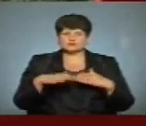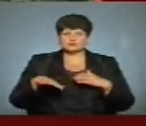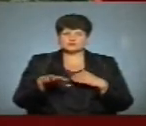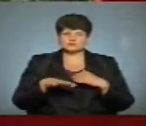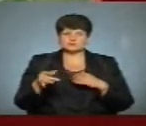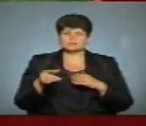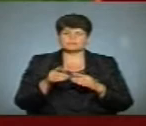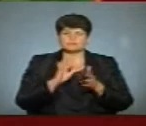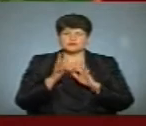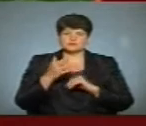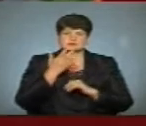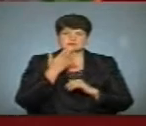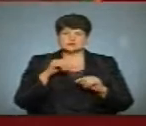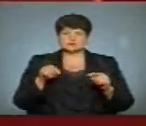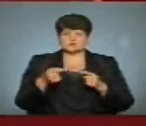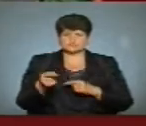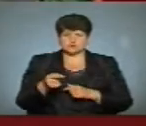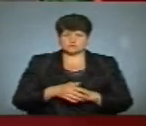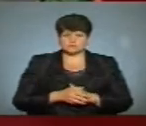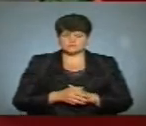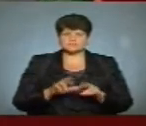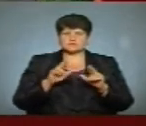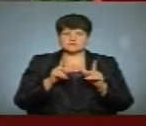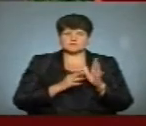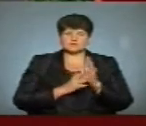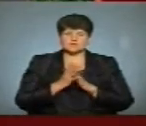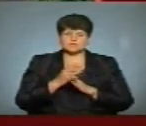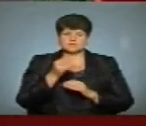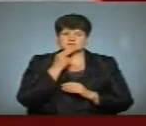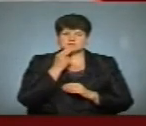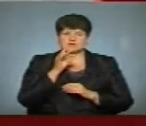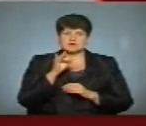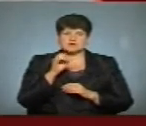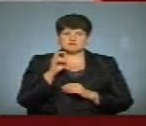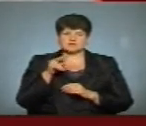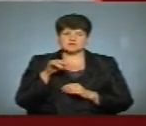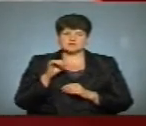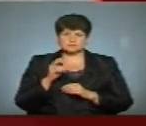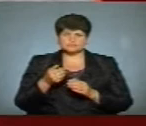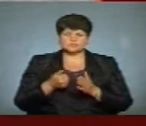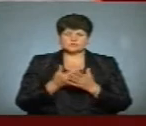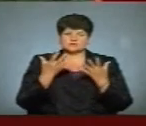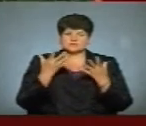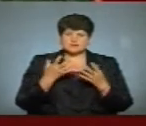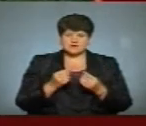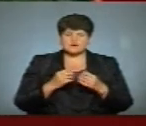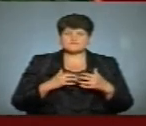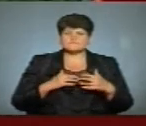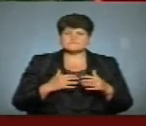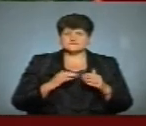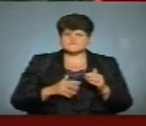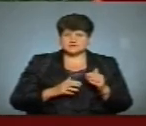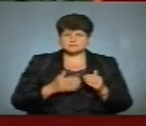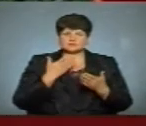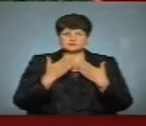парку національного відродження в Тернополі. Як вирощувати та їсти равликів? До Дня фермера кореспонденти Суспільного поспілкувалися із